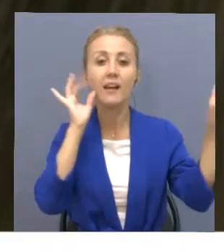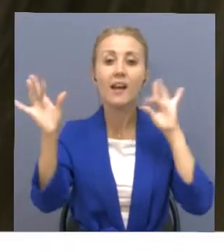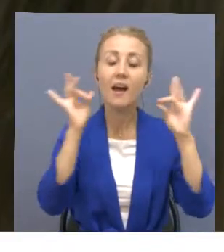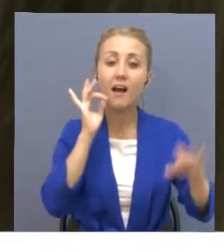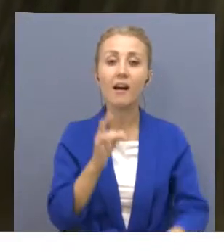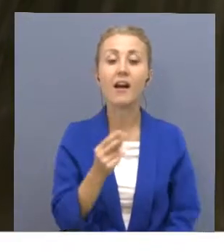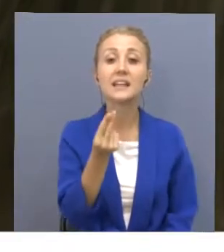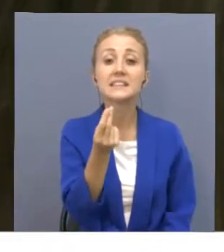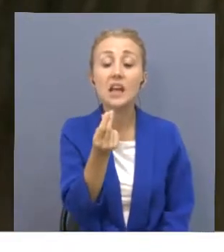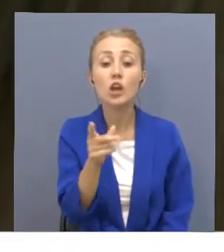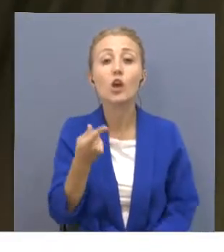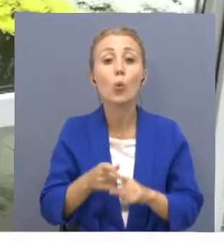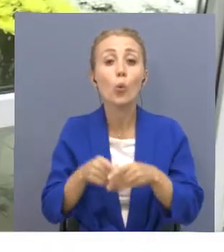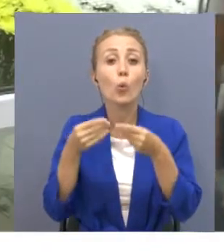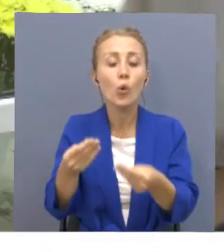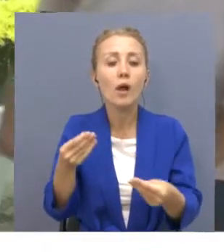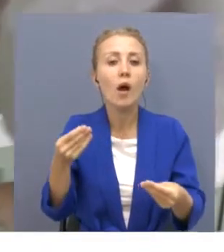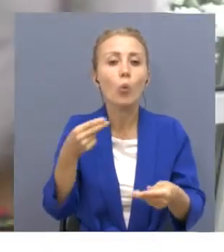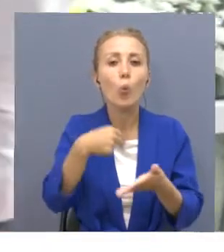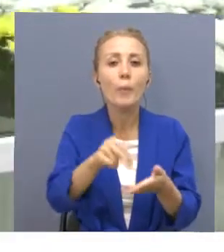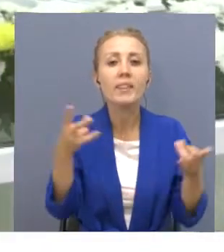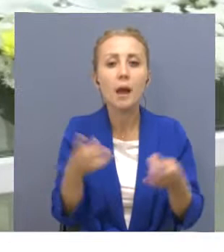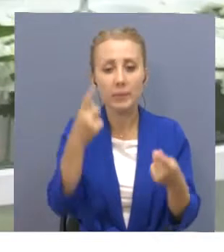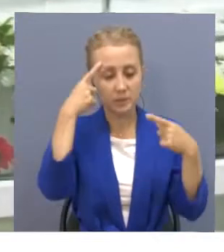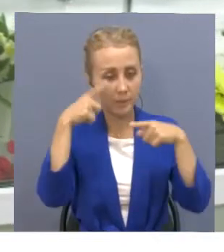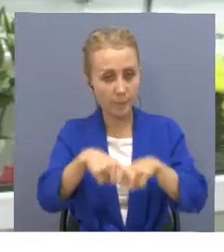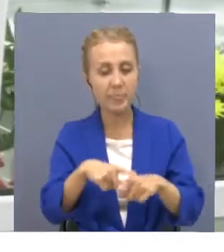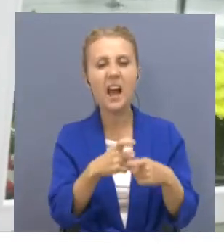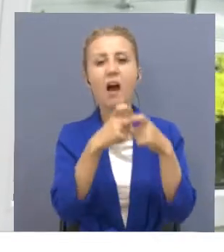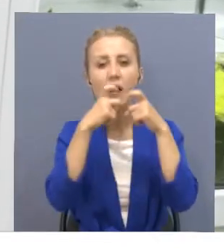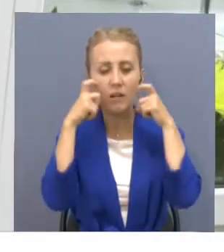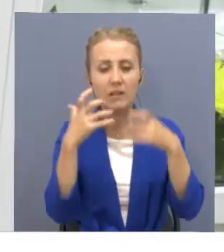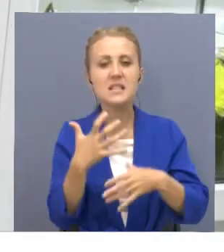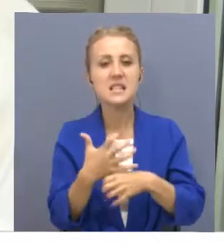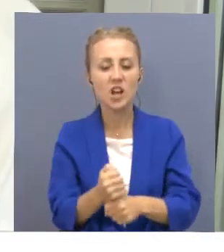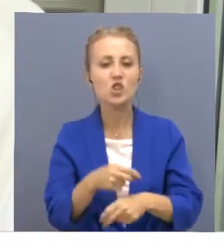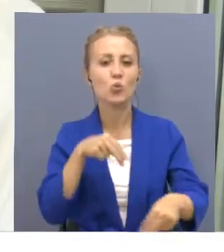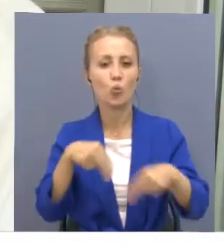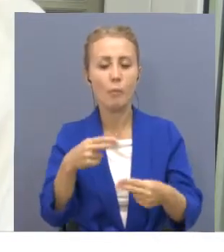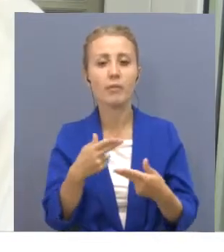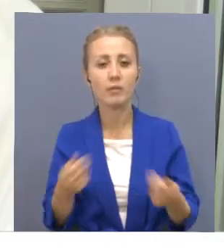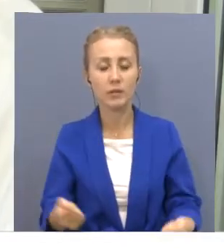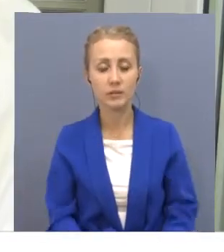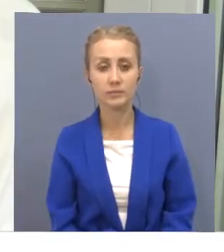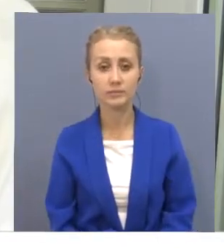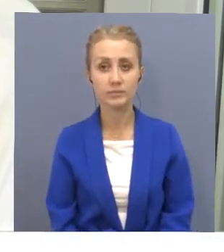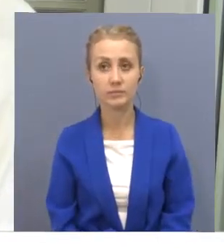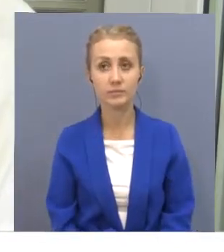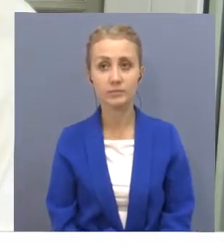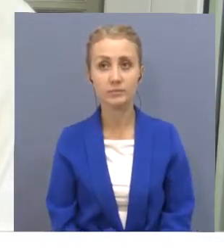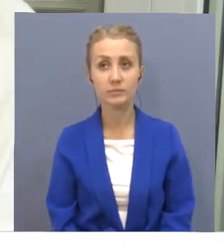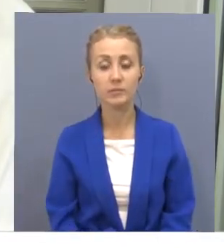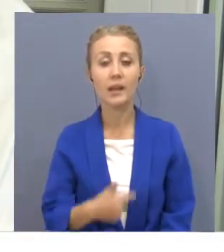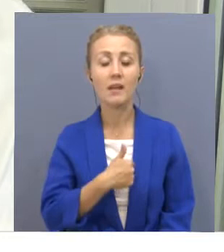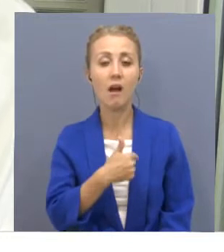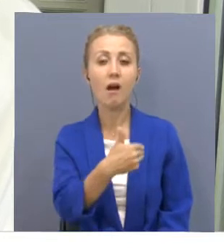грантовые средства приобрела необходимую технику. Карантин, безусловно, повлиял на сокращение потребителей. Я рассчитывала вот именно на обучение